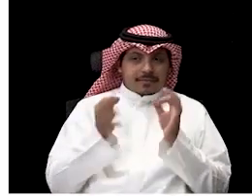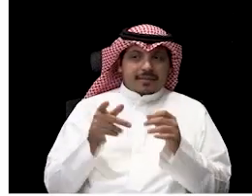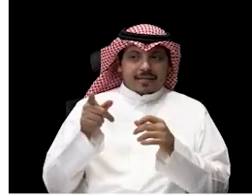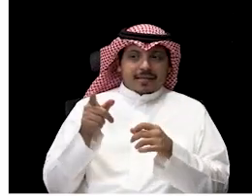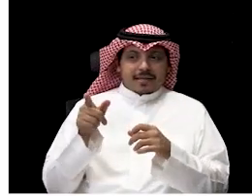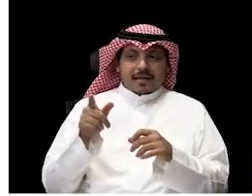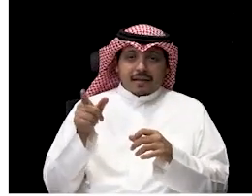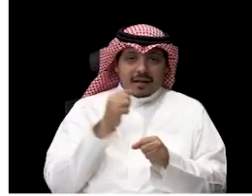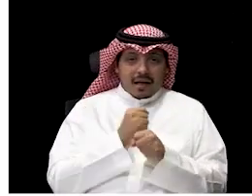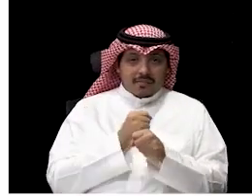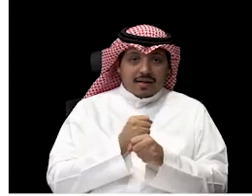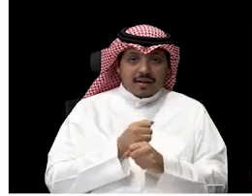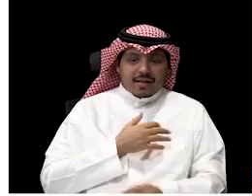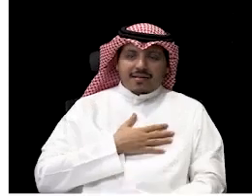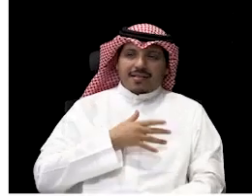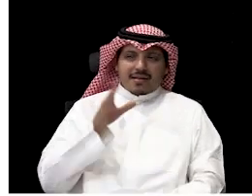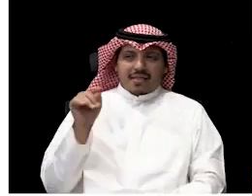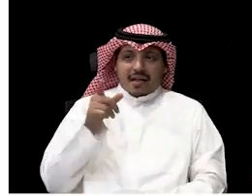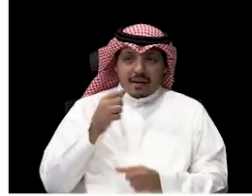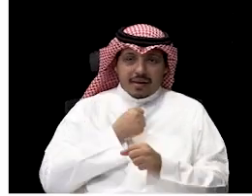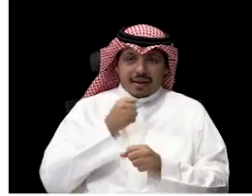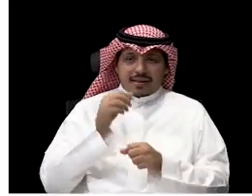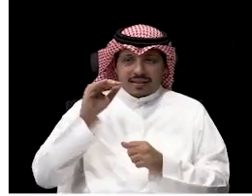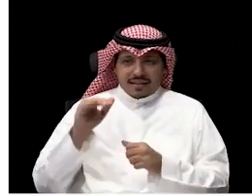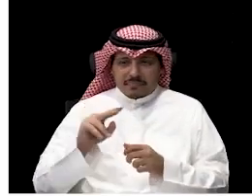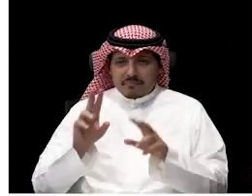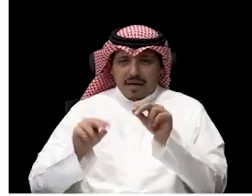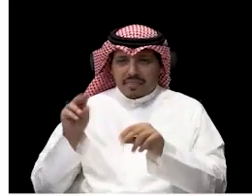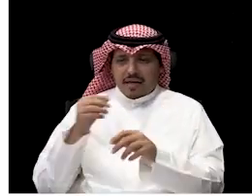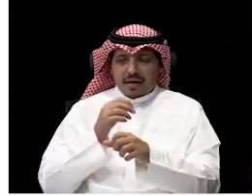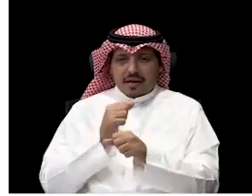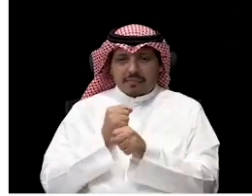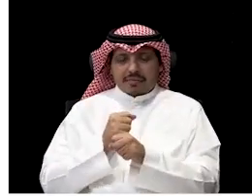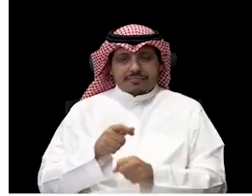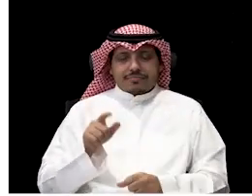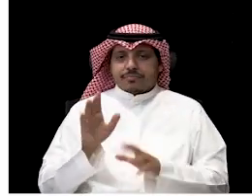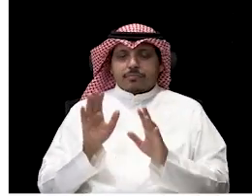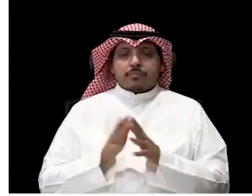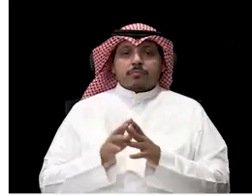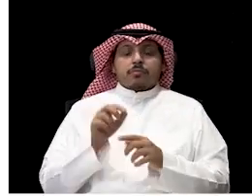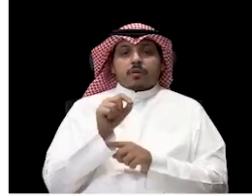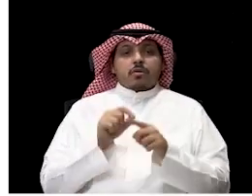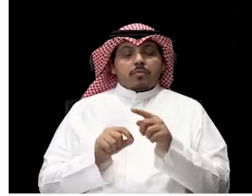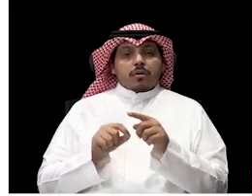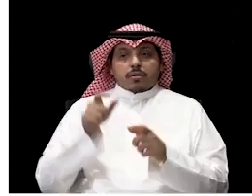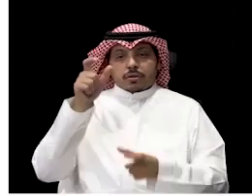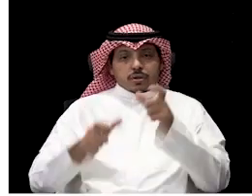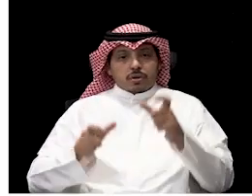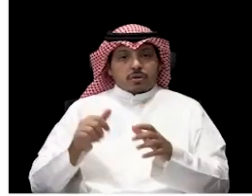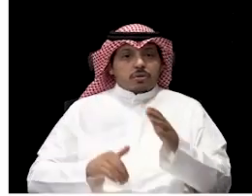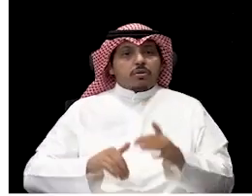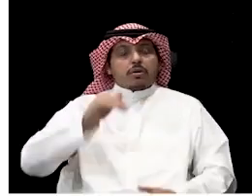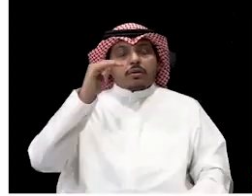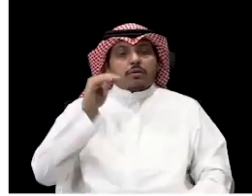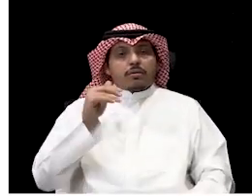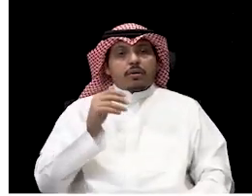لا تتقبل بعض فرص العمل، زيادة أعداد السكان على فرص العمل، بحث طالبي